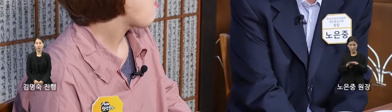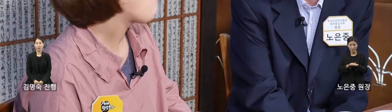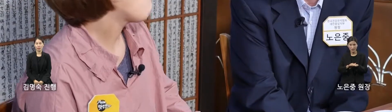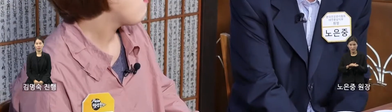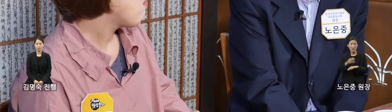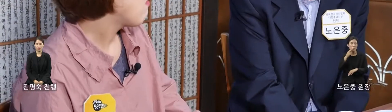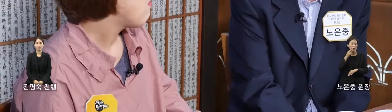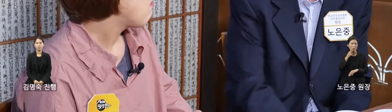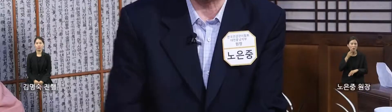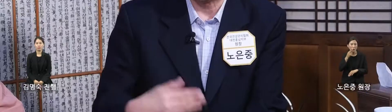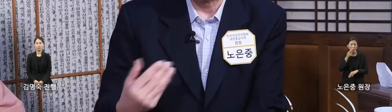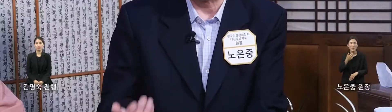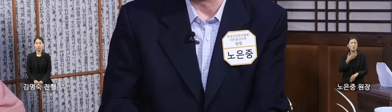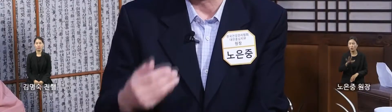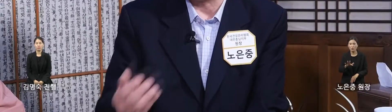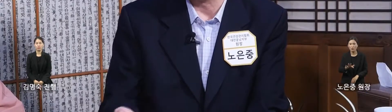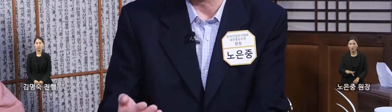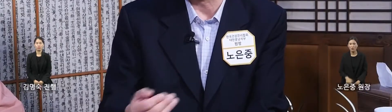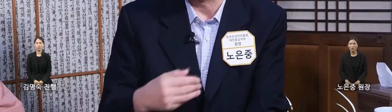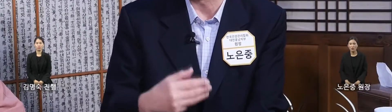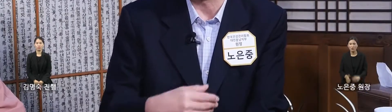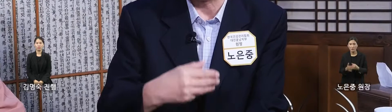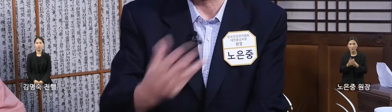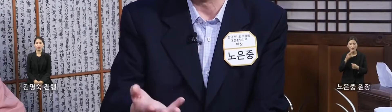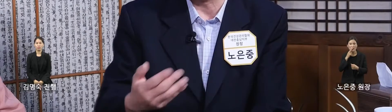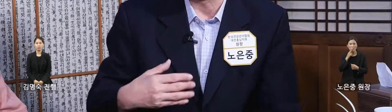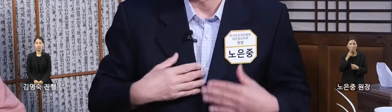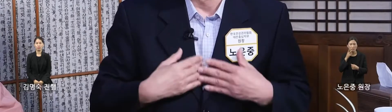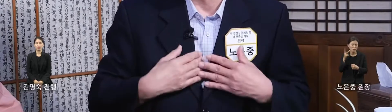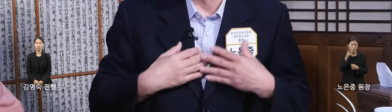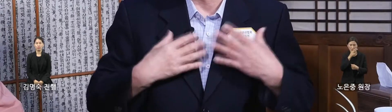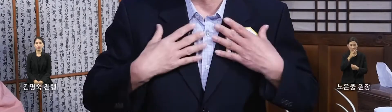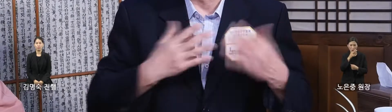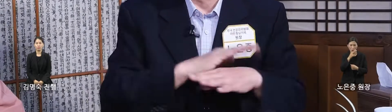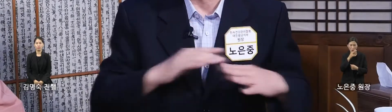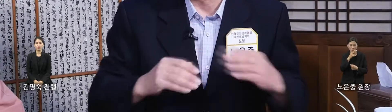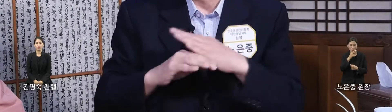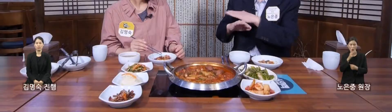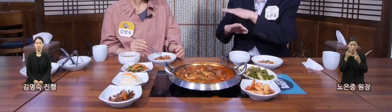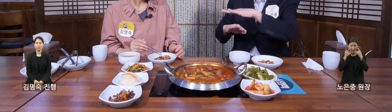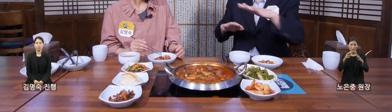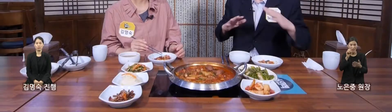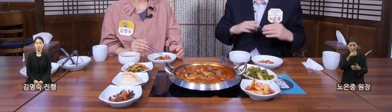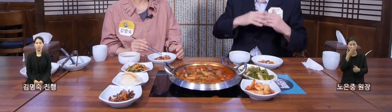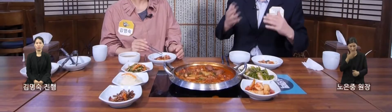피워본 적이 없거든요. 그렇기 때문에 이제 담배에 대해서는 적극적으로 말할 수 있는데 제가 제 몸에서